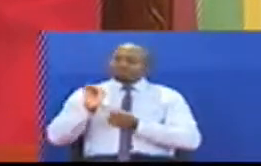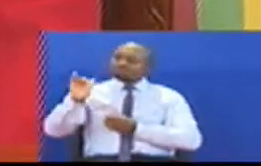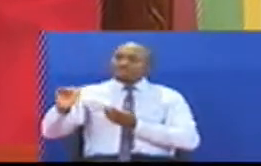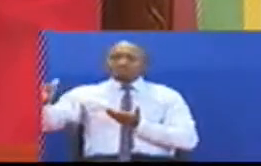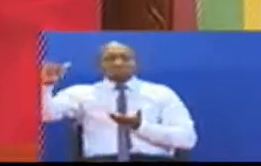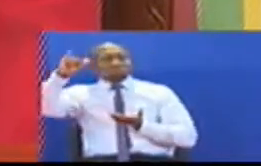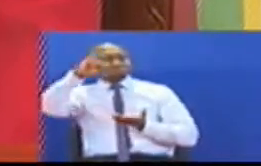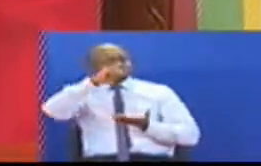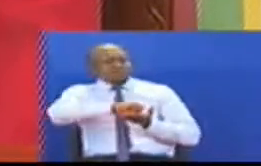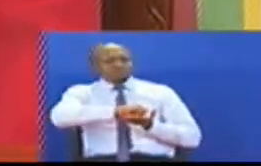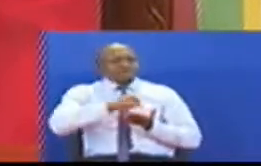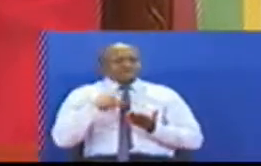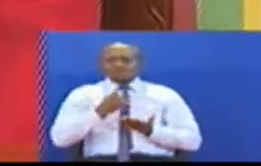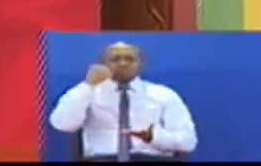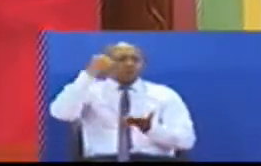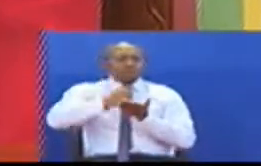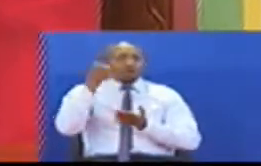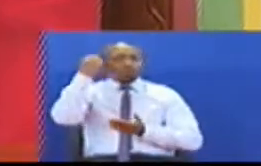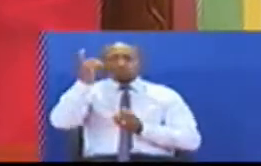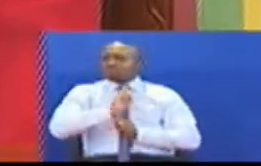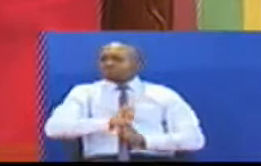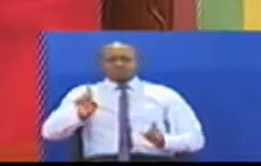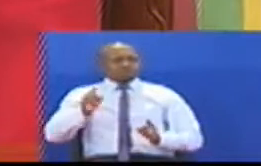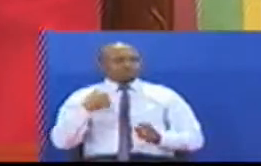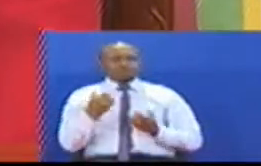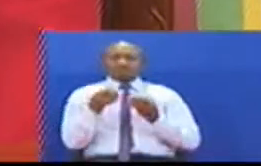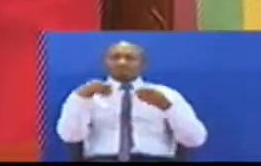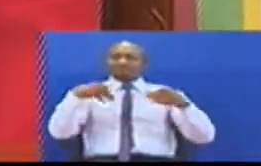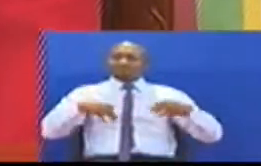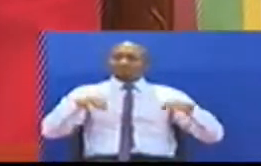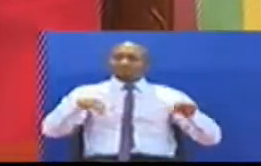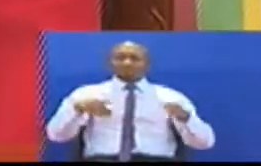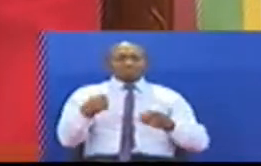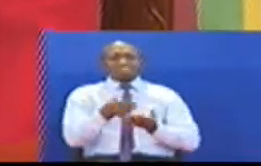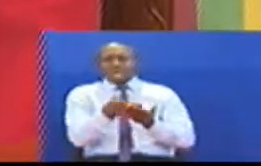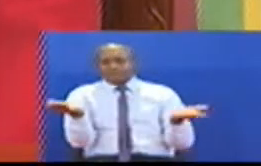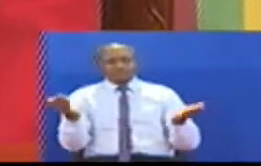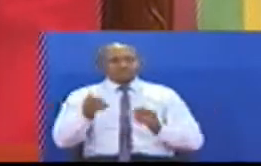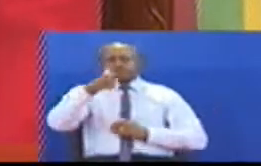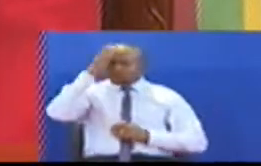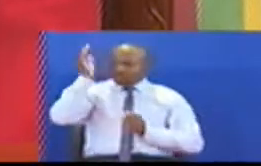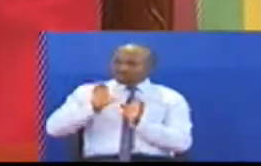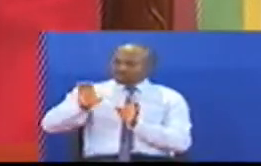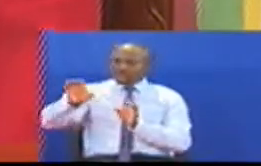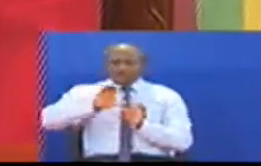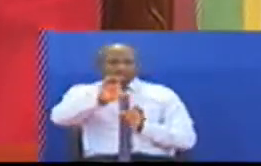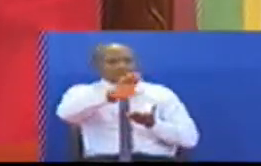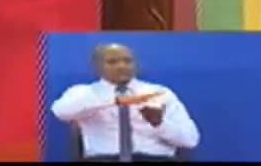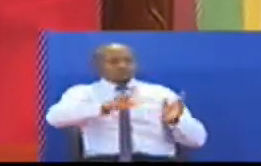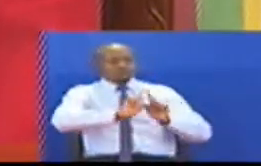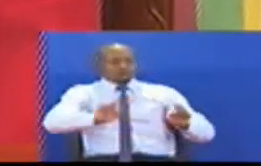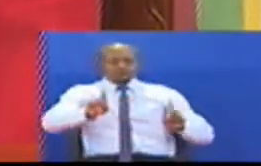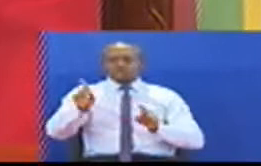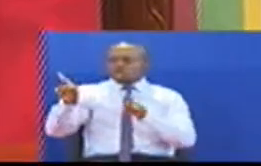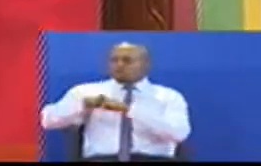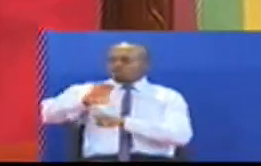niwe na corona. Kwa hiyo maana imekuja mimi nikiwa sina pesa. Kwa nini serikali sifanye maeneo tofauti ya kuwaweka hawa ndugu